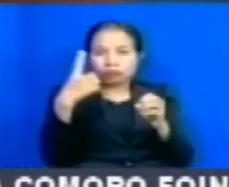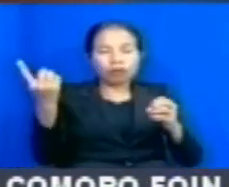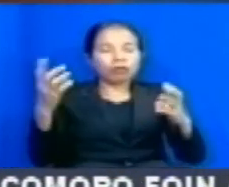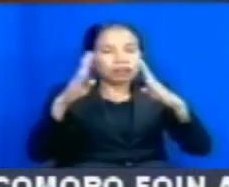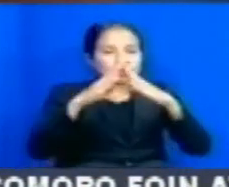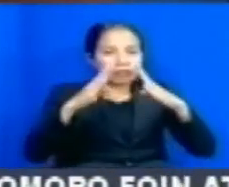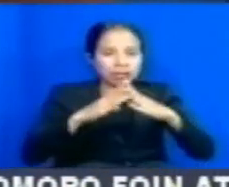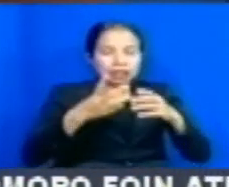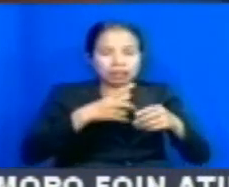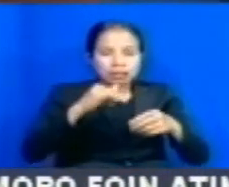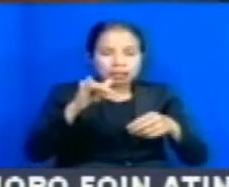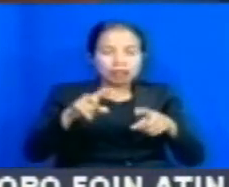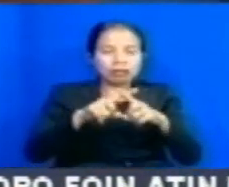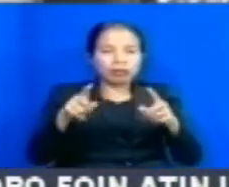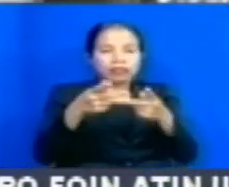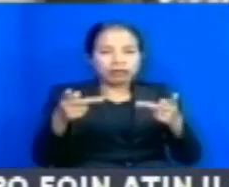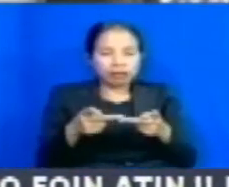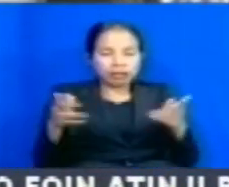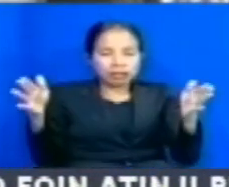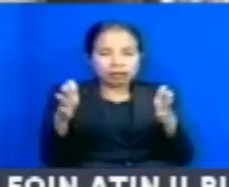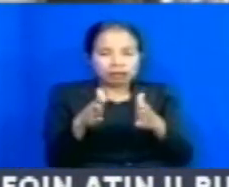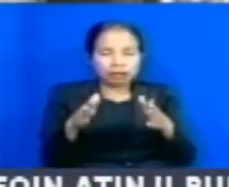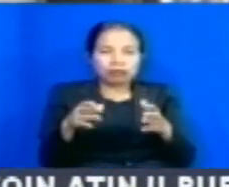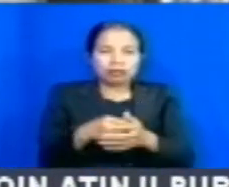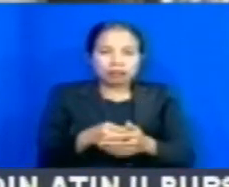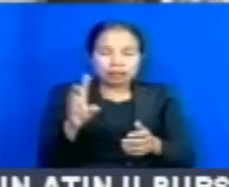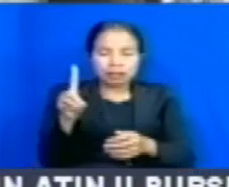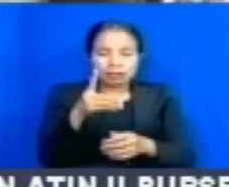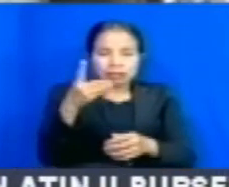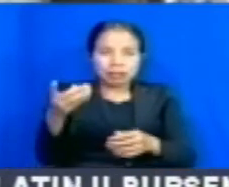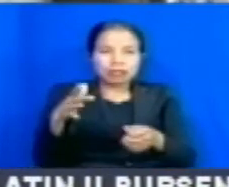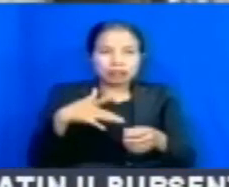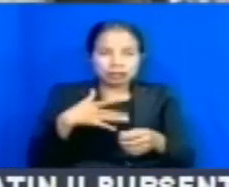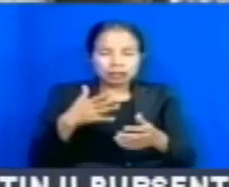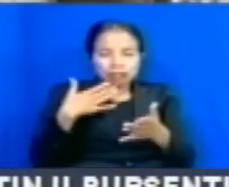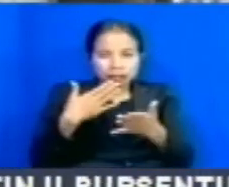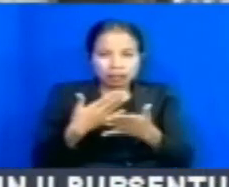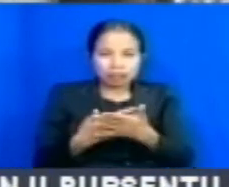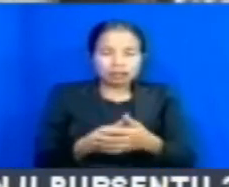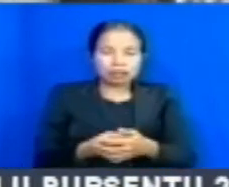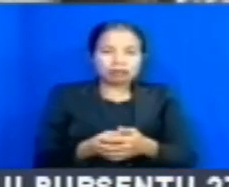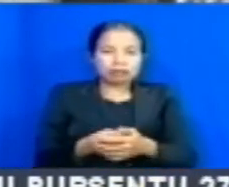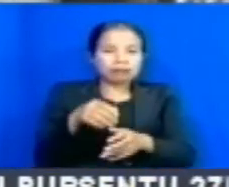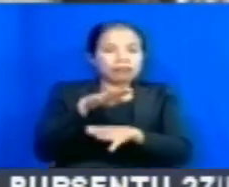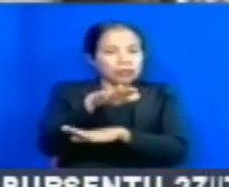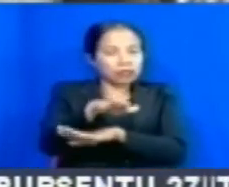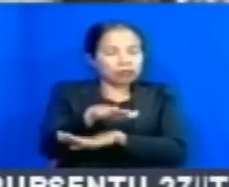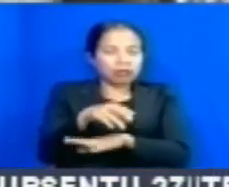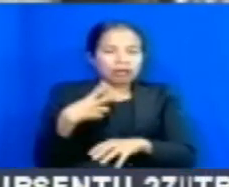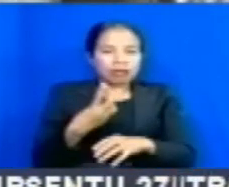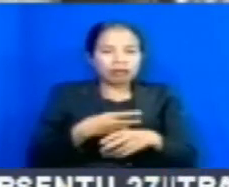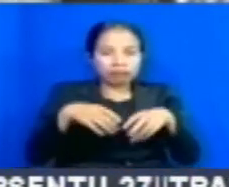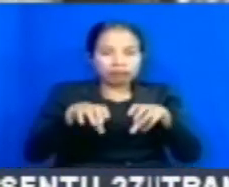itu mustama hutu mai jadi fatin cloth liu. Tidak ada sanksinya sinti sih dia kita. Mas tolok kaya gak memang fansang